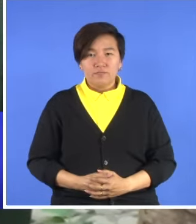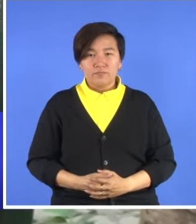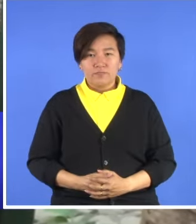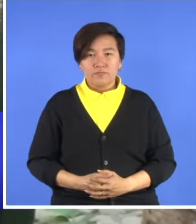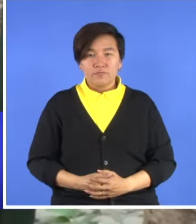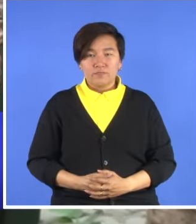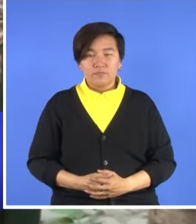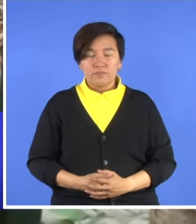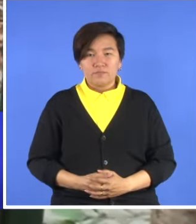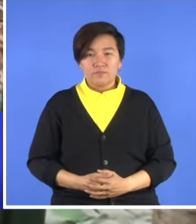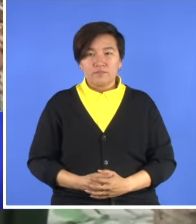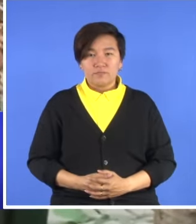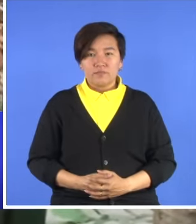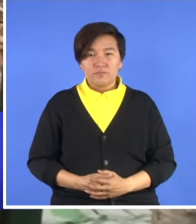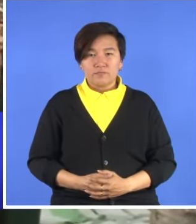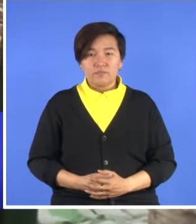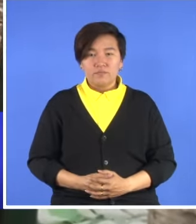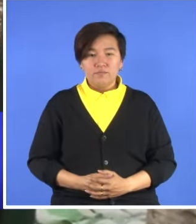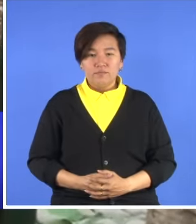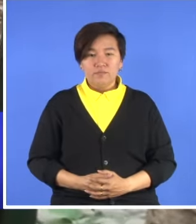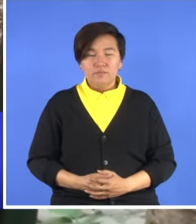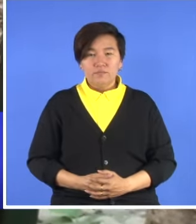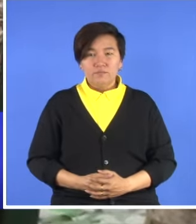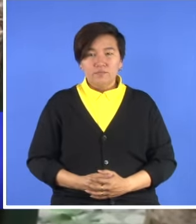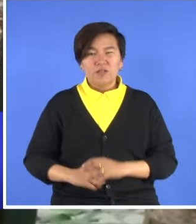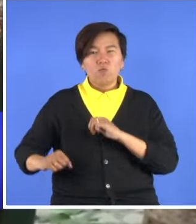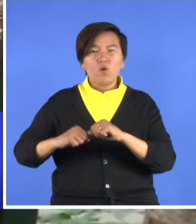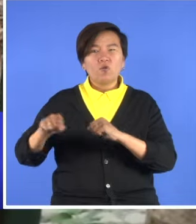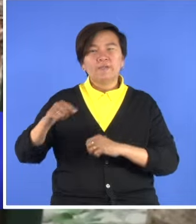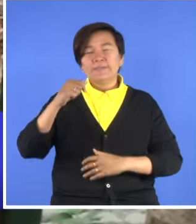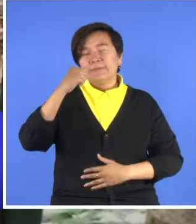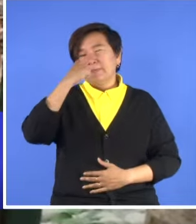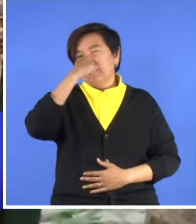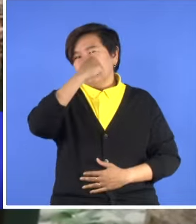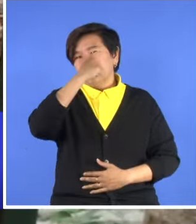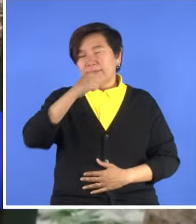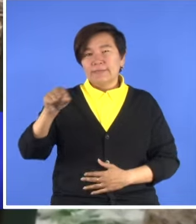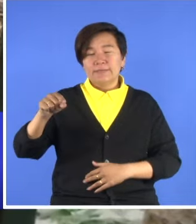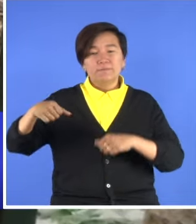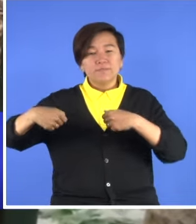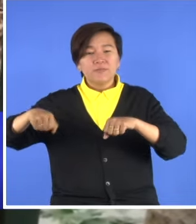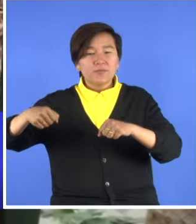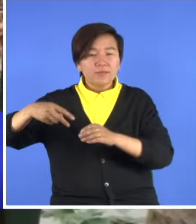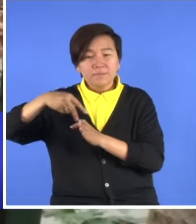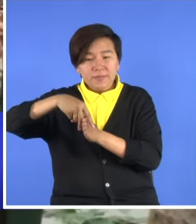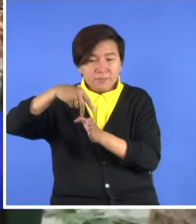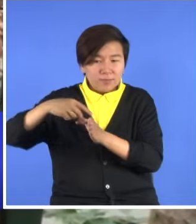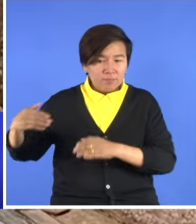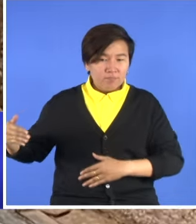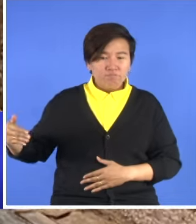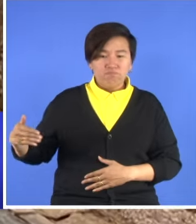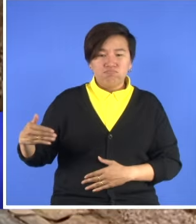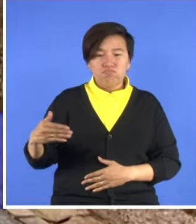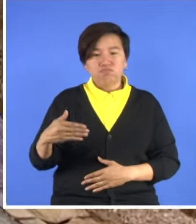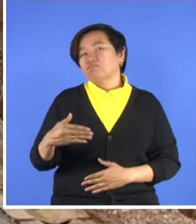ทำนี่อ่ะนะครับก็เรียกว่าวัยรุ่นมันคึกคะนองนะฮะขับขี่มอเตอร์ไซค์มามาจี้ชิงทรัพย์เณรเณรก็กลัว